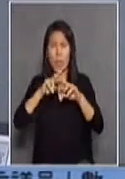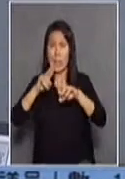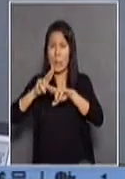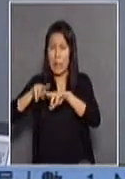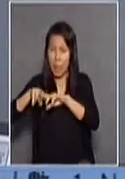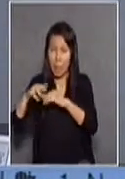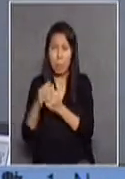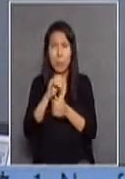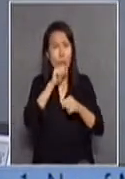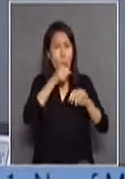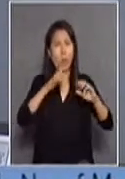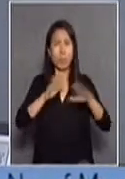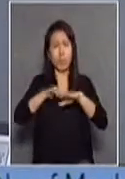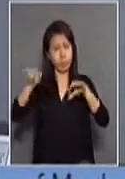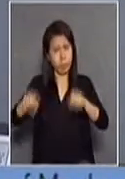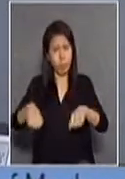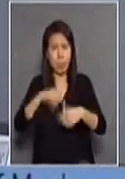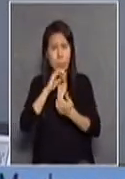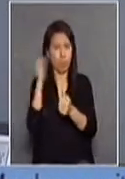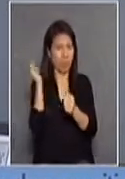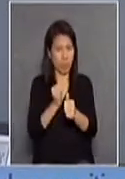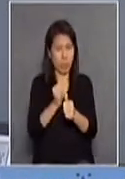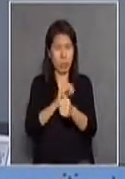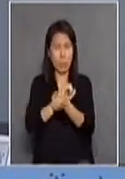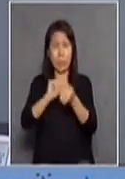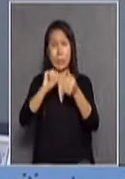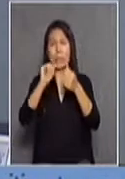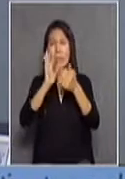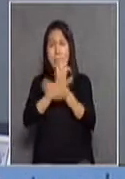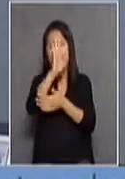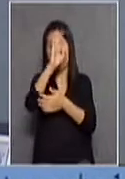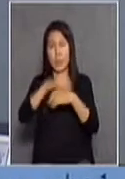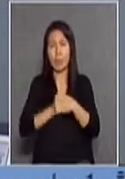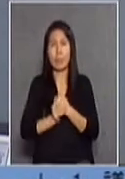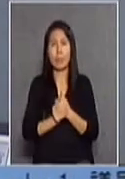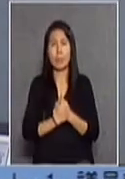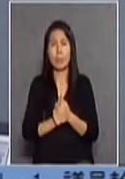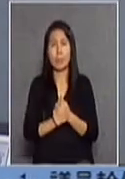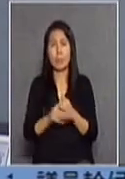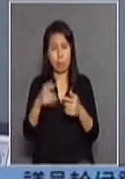解，又判3年嘅牢教。再到大